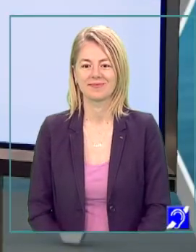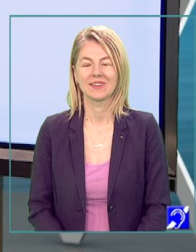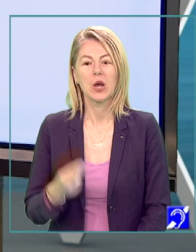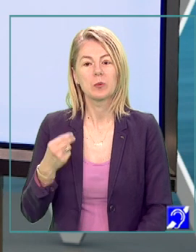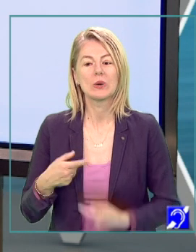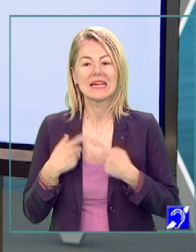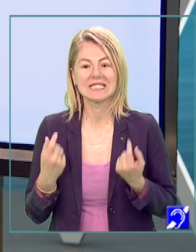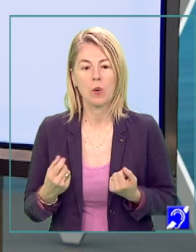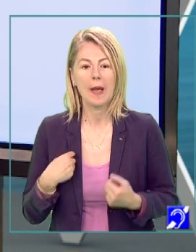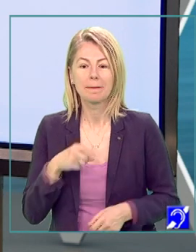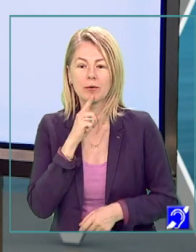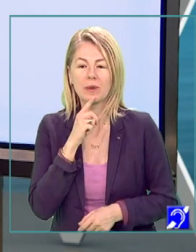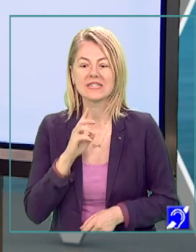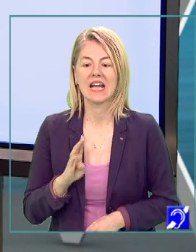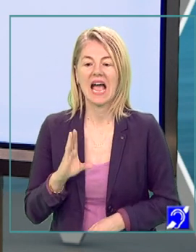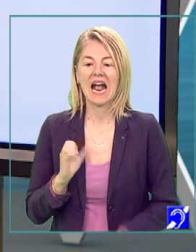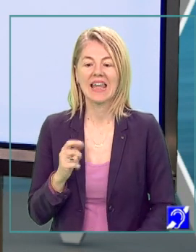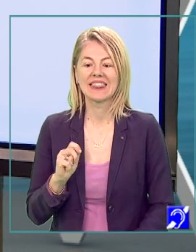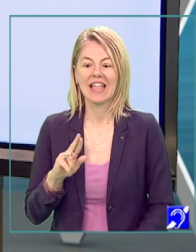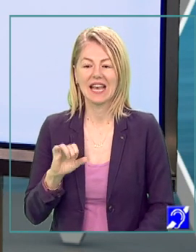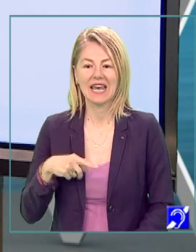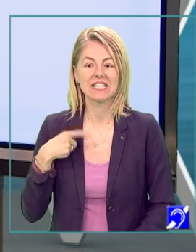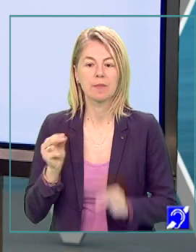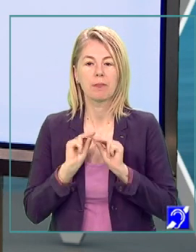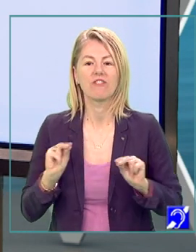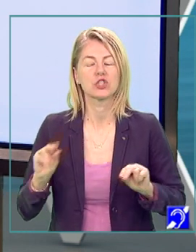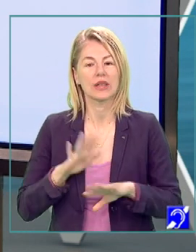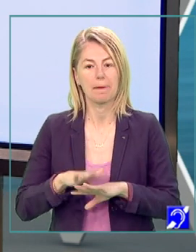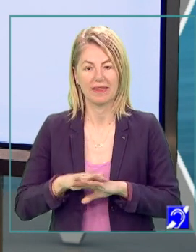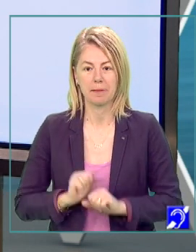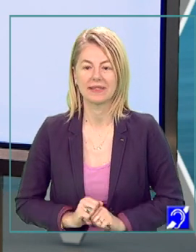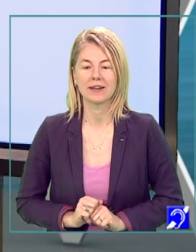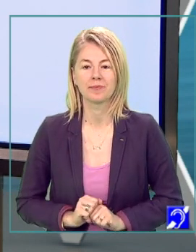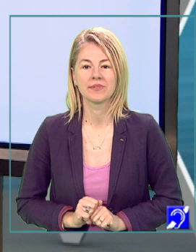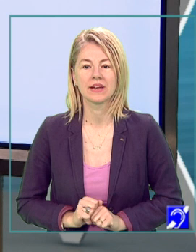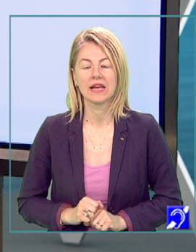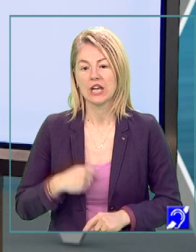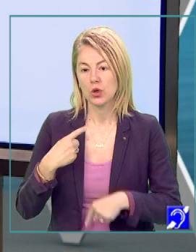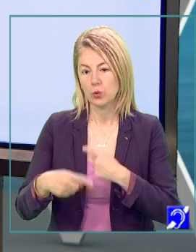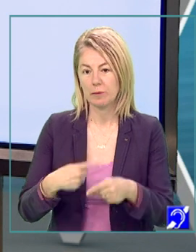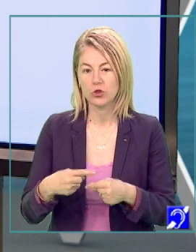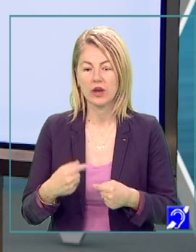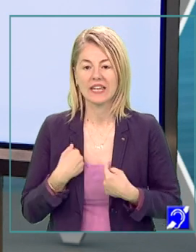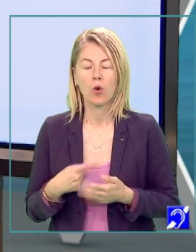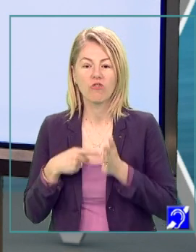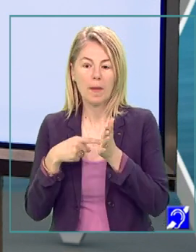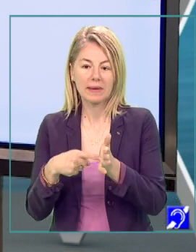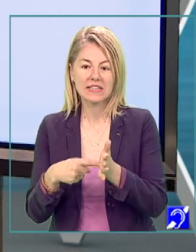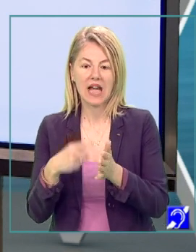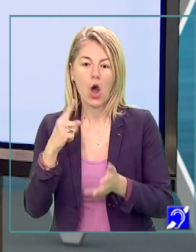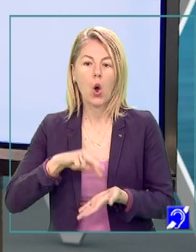Bună ziua! Mă numesc Bărboiu Cătălina, sunt profesor de matematică. În cele ce urmează, voi prezenta